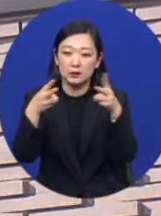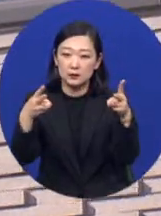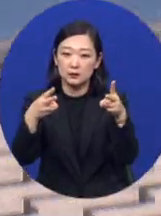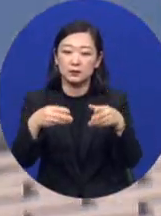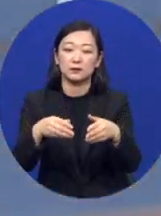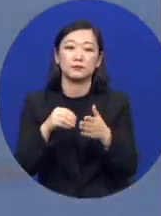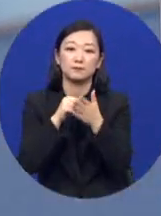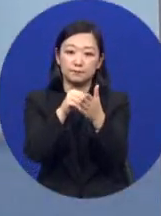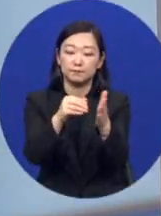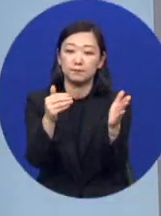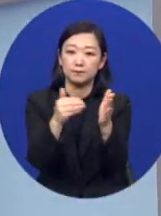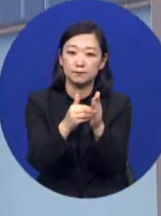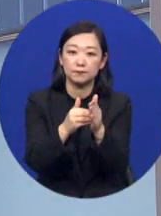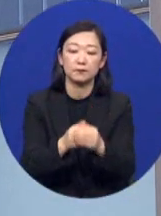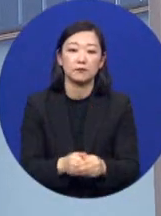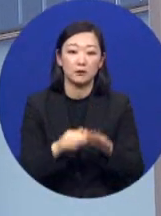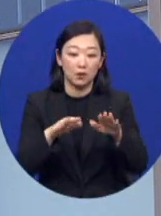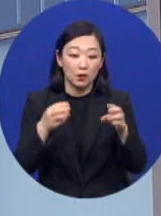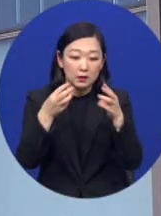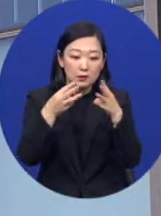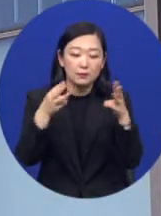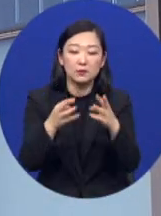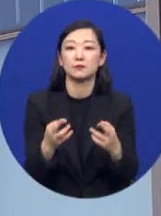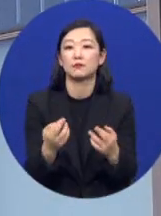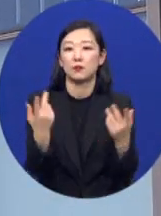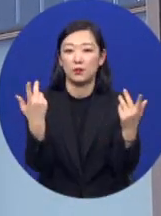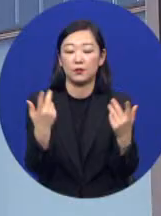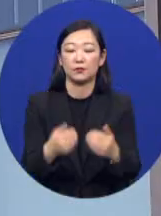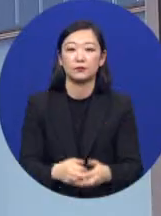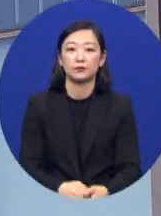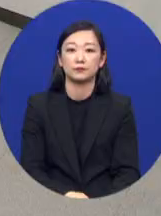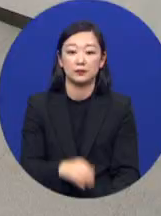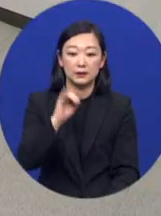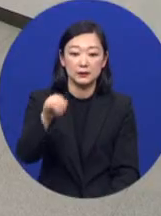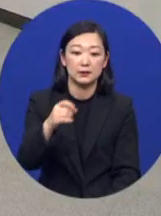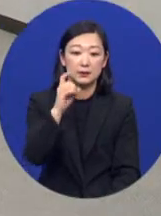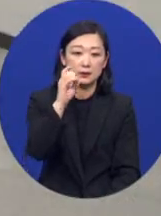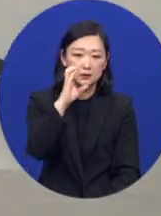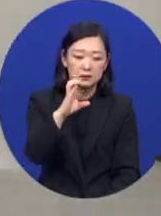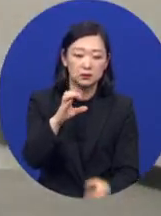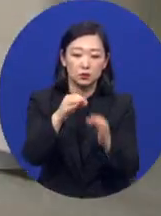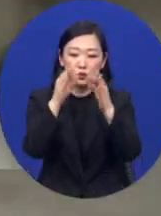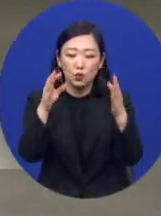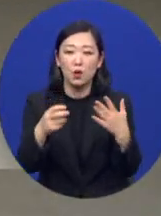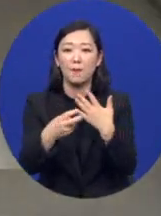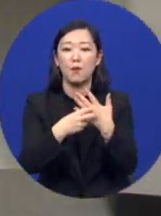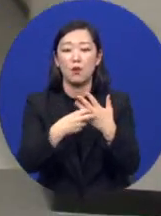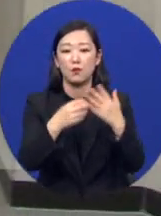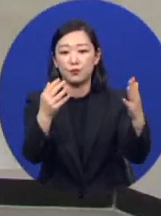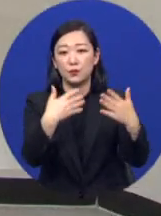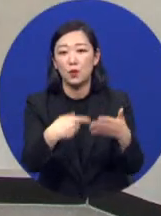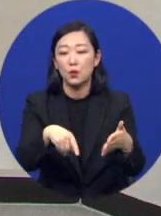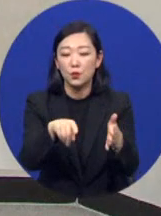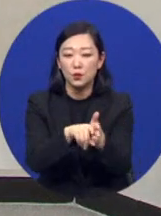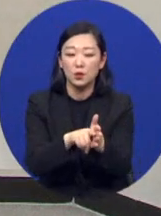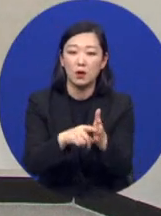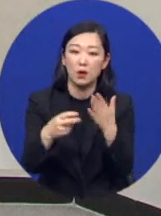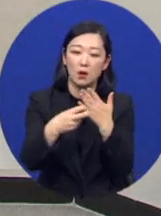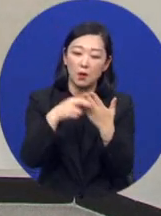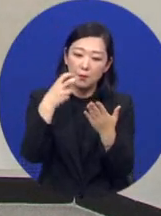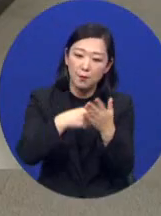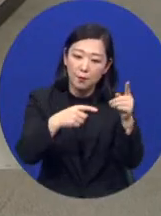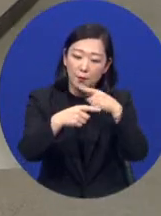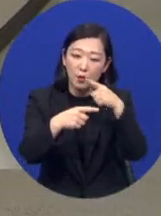입주했습니다 현재 3층은 비어있는 상황 jdc는 그동안 병원을 더 유치하기 위해 의료법인